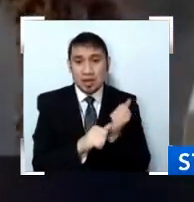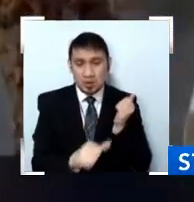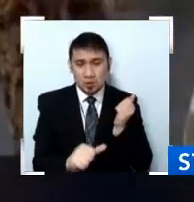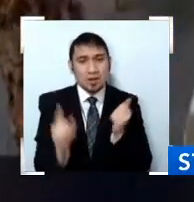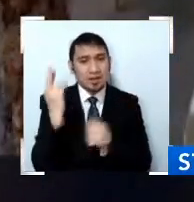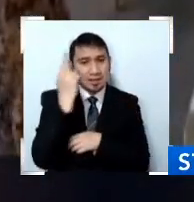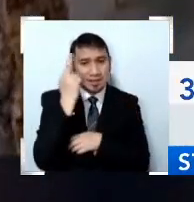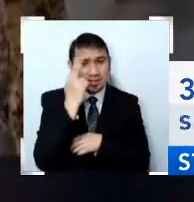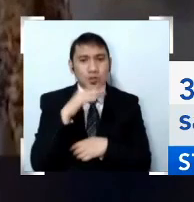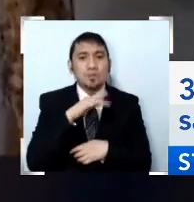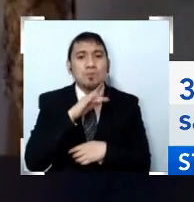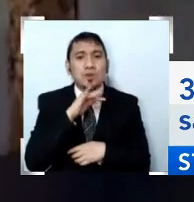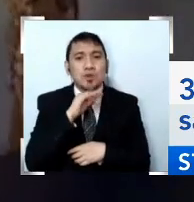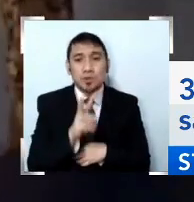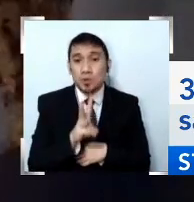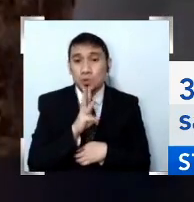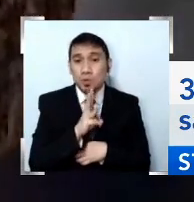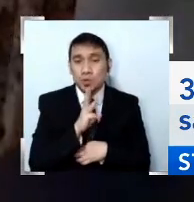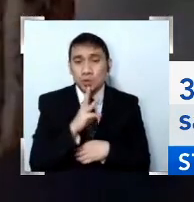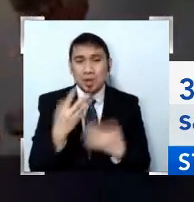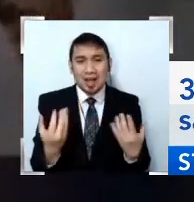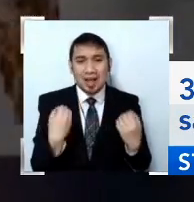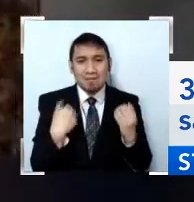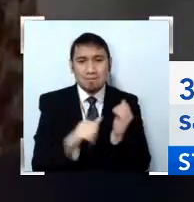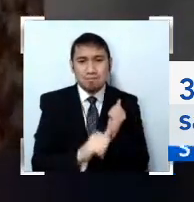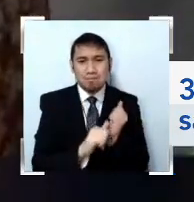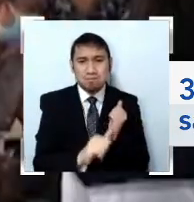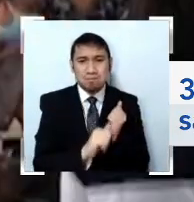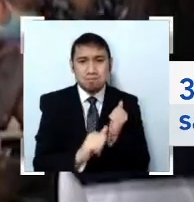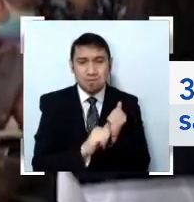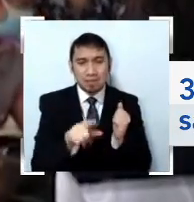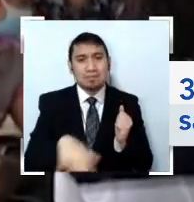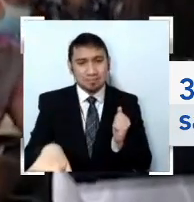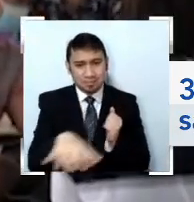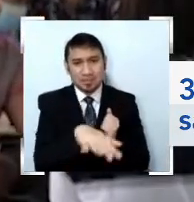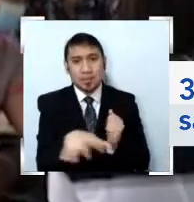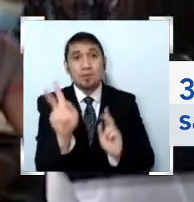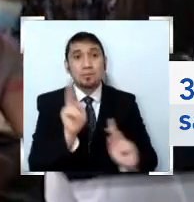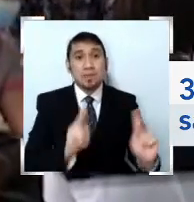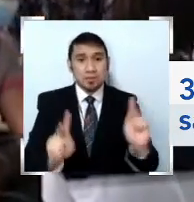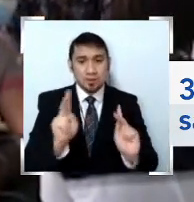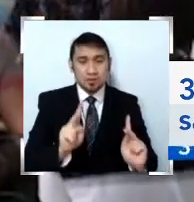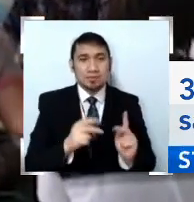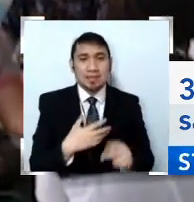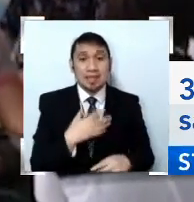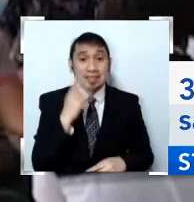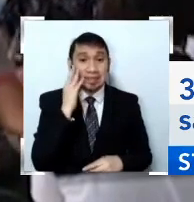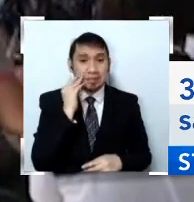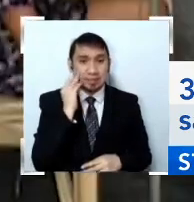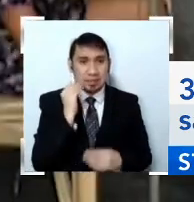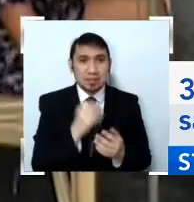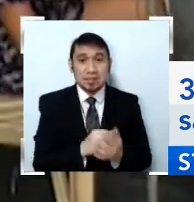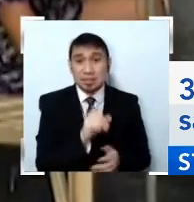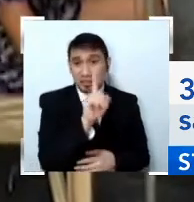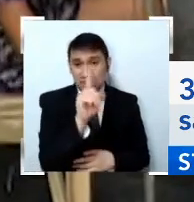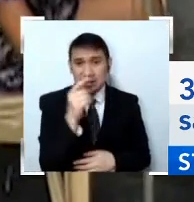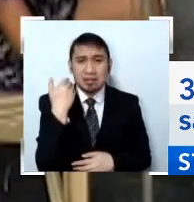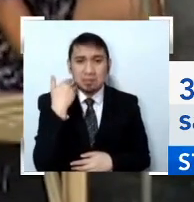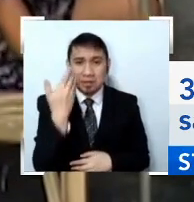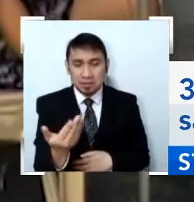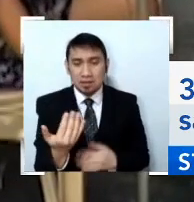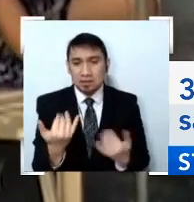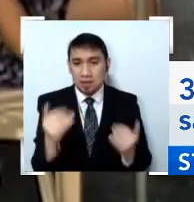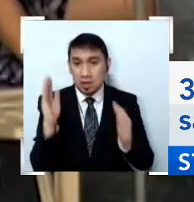dahilan. Labis na pagdurumi at pananakitang tiyan ang naranasan ng mga naapektuhang residente. Isa na ang namatay. Problema ngayon ng